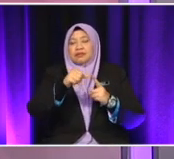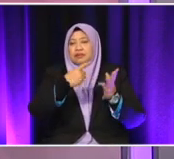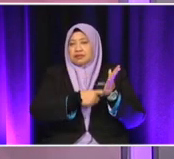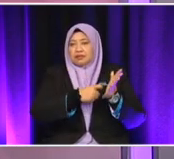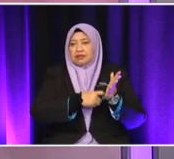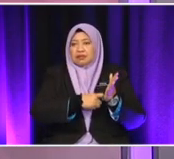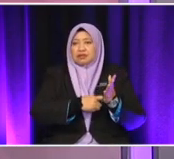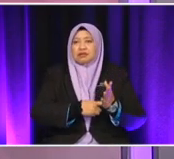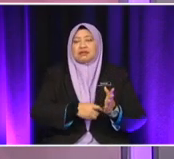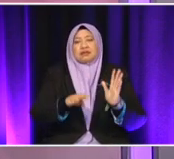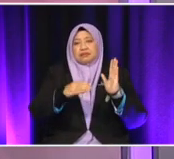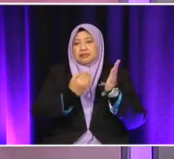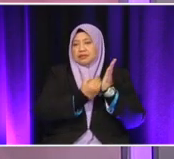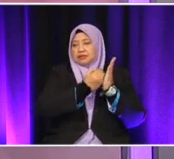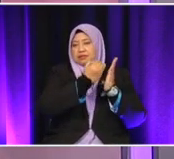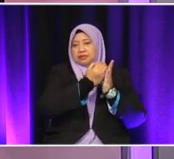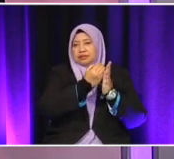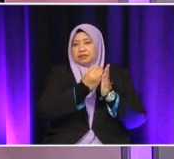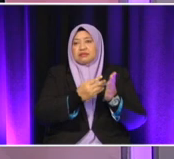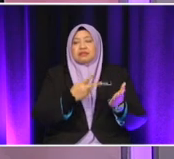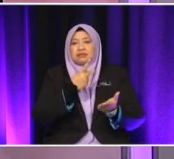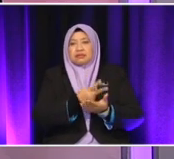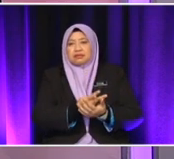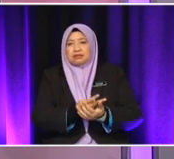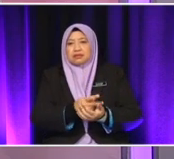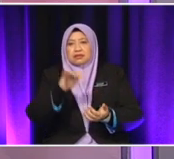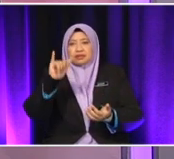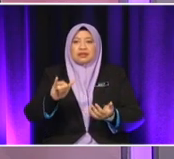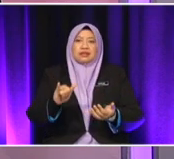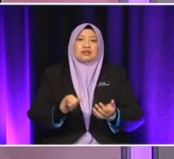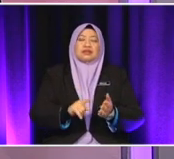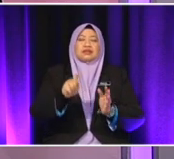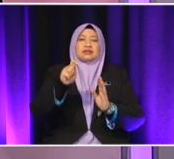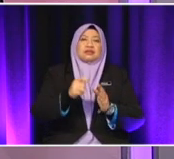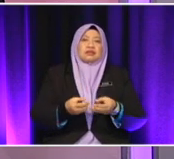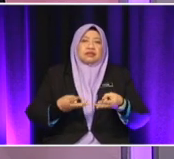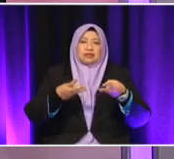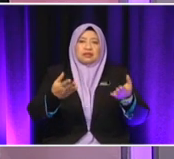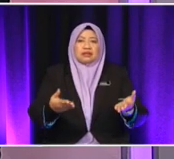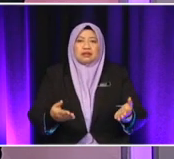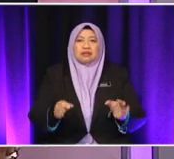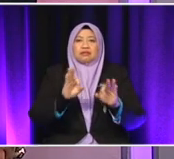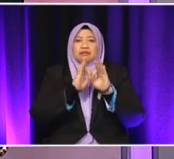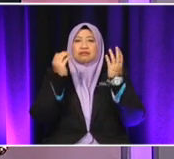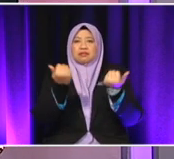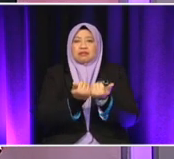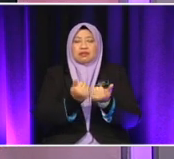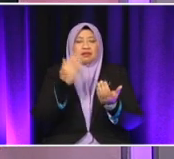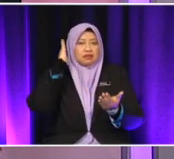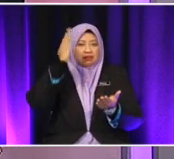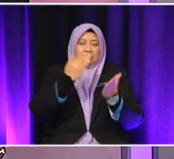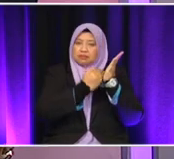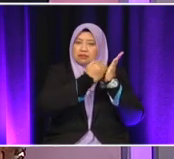barang meningkat quantity yang ditawar oleh Firma akan meningkat